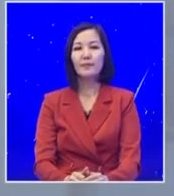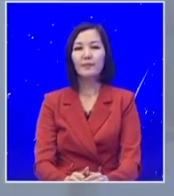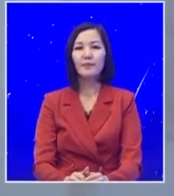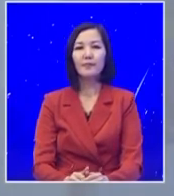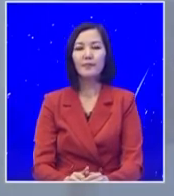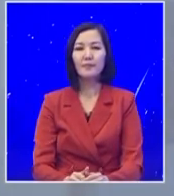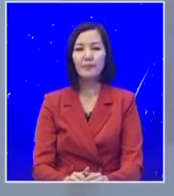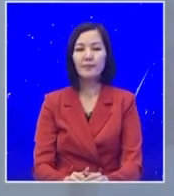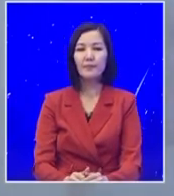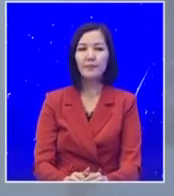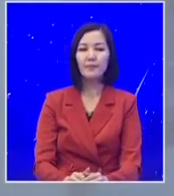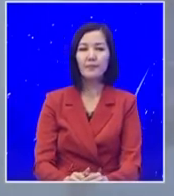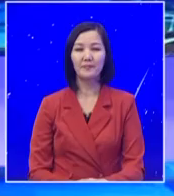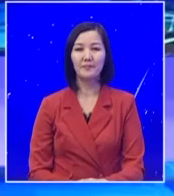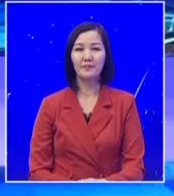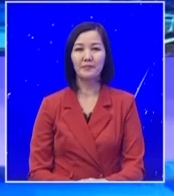Жетісу арнасы.